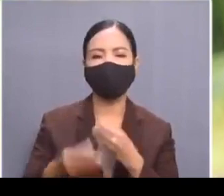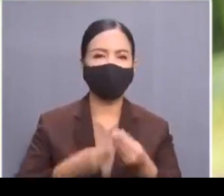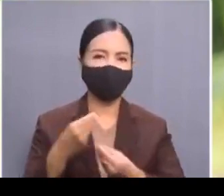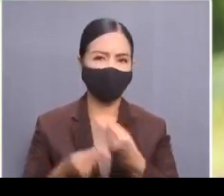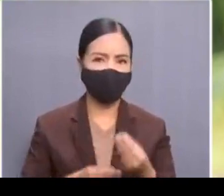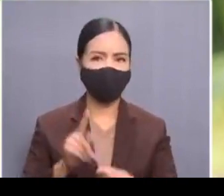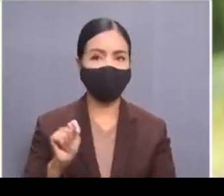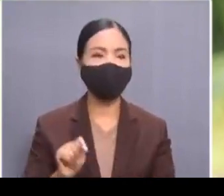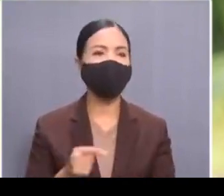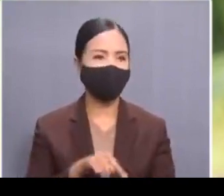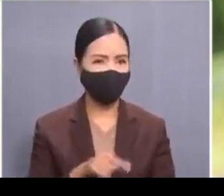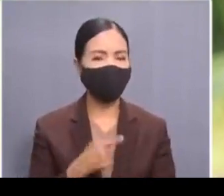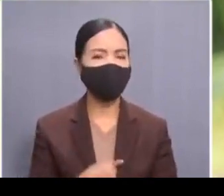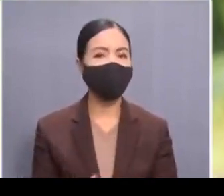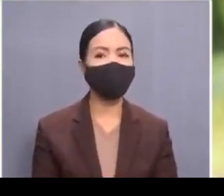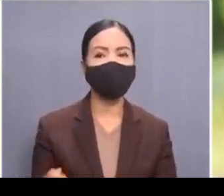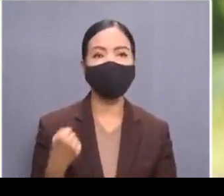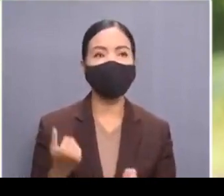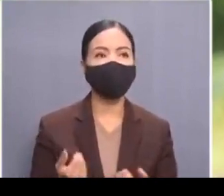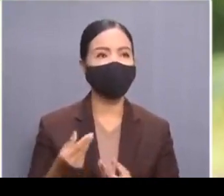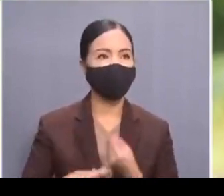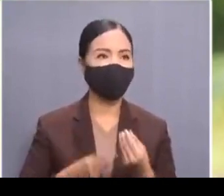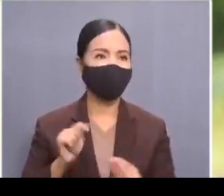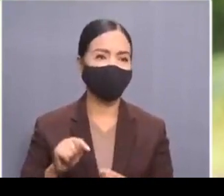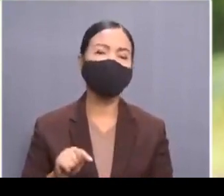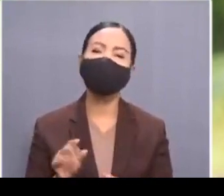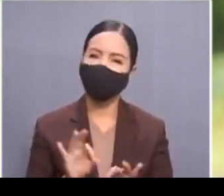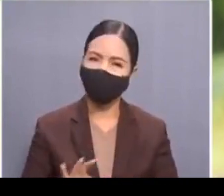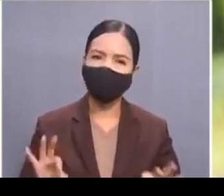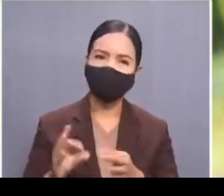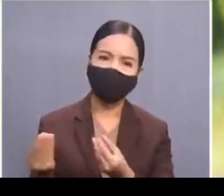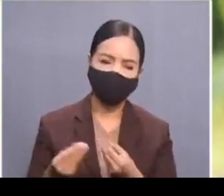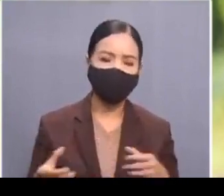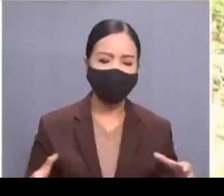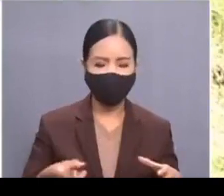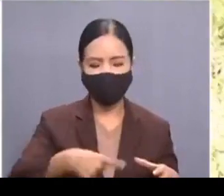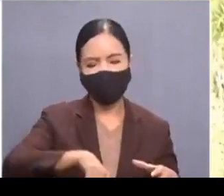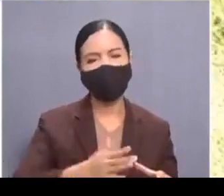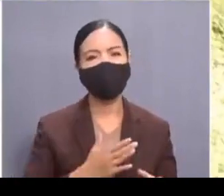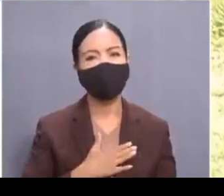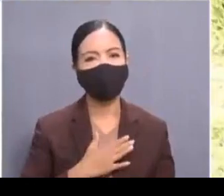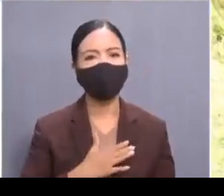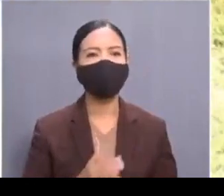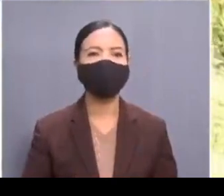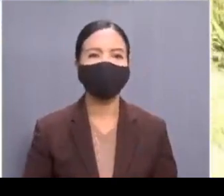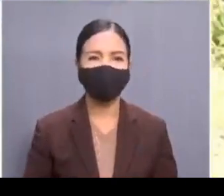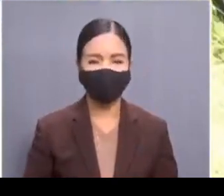พราะฉะนั้นความมั่นคงตรงนี้ตลาดเขาก็ให้ความสำคัญกับกลุ่มเรามากตอนนี้